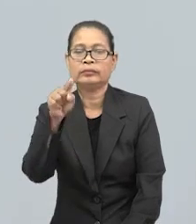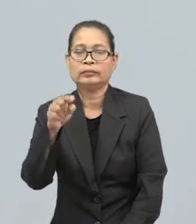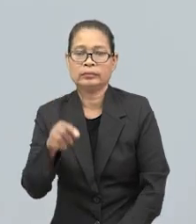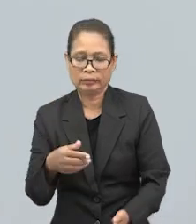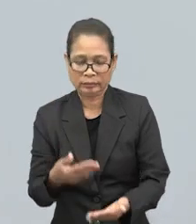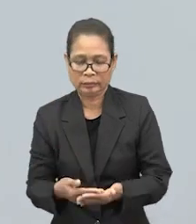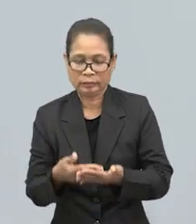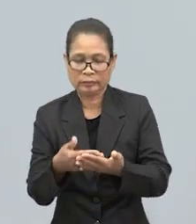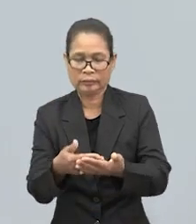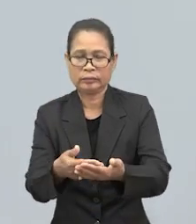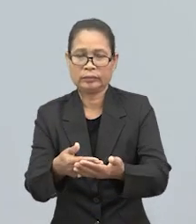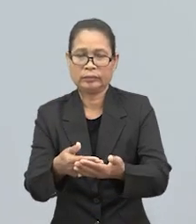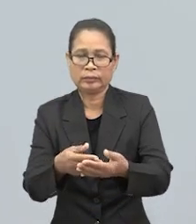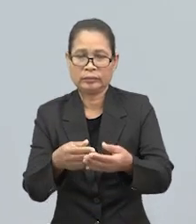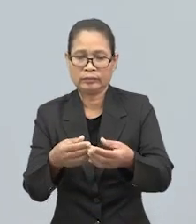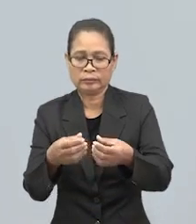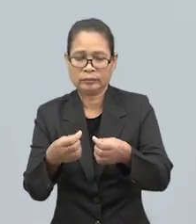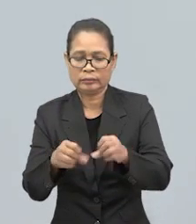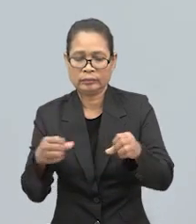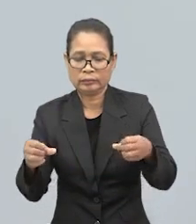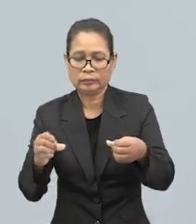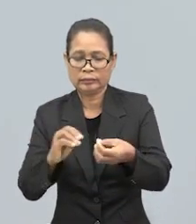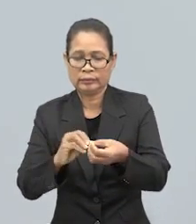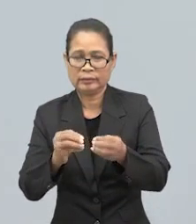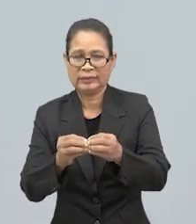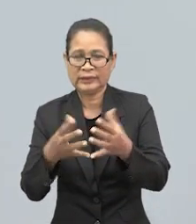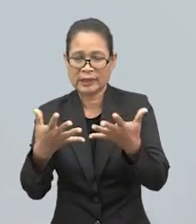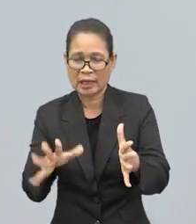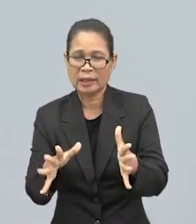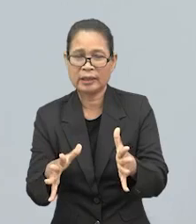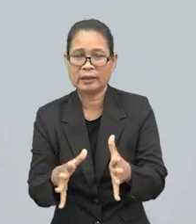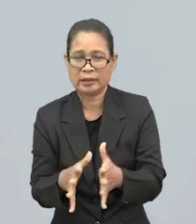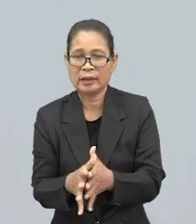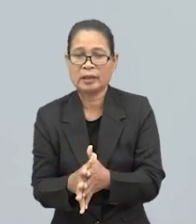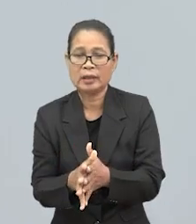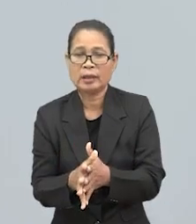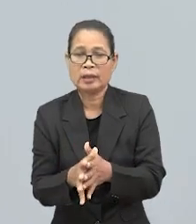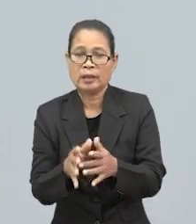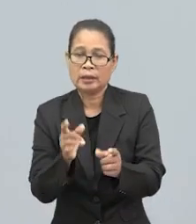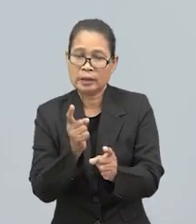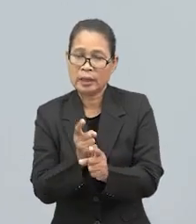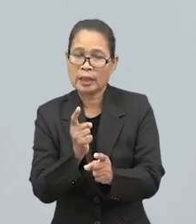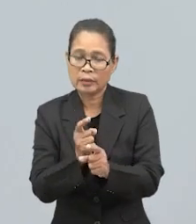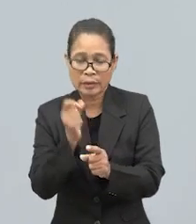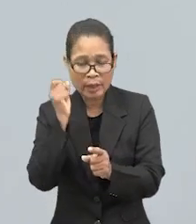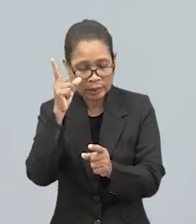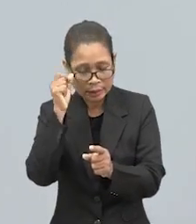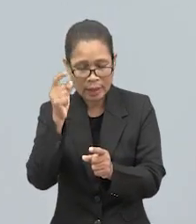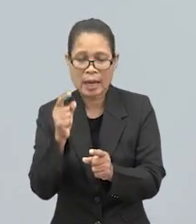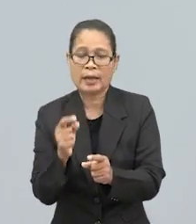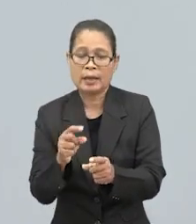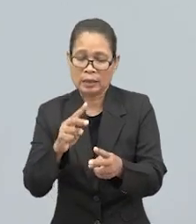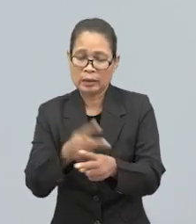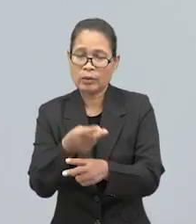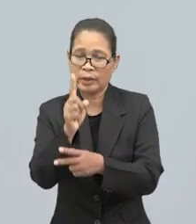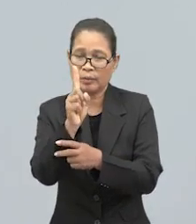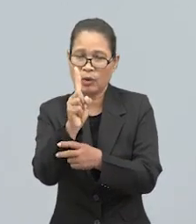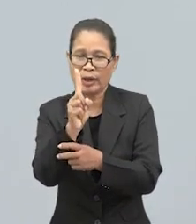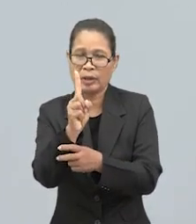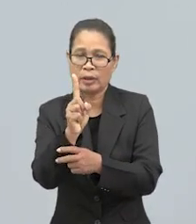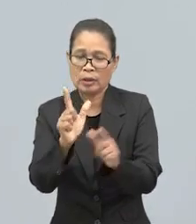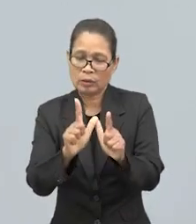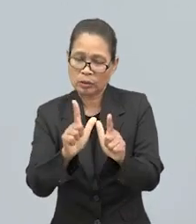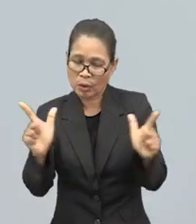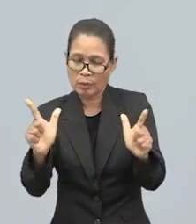con bằng cách là bạc lệch ban hai rừng nấu xong con vì nợ mơ phong tha là bạc lệch nấu tua tìm mùi ní trời thông chương tua tìm pi nà